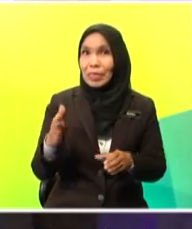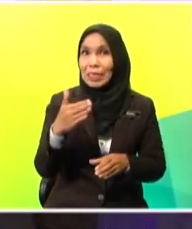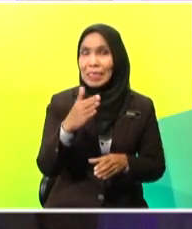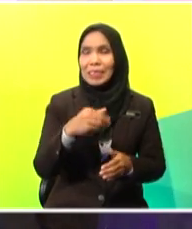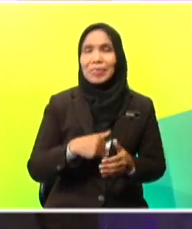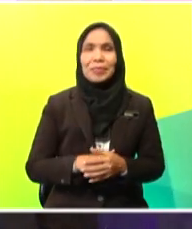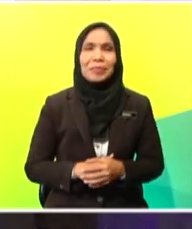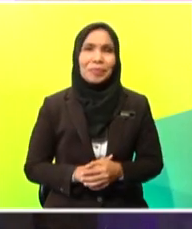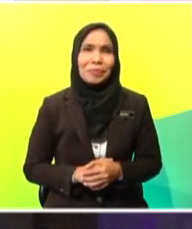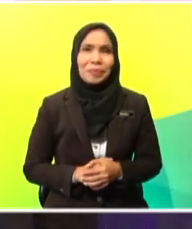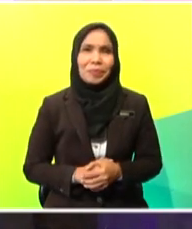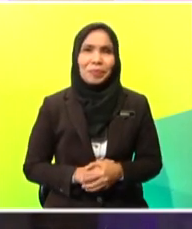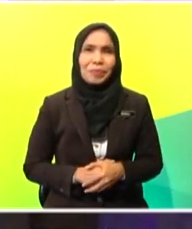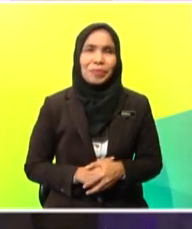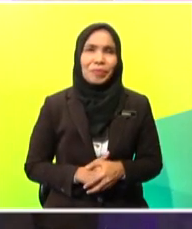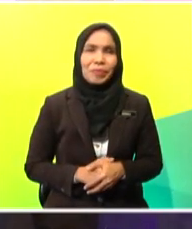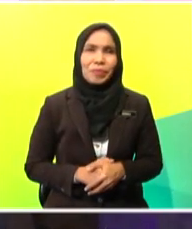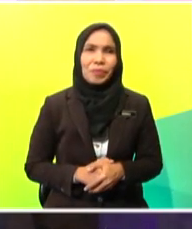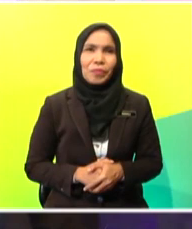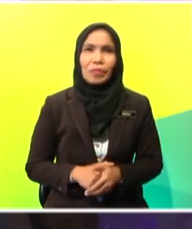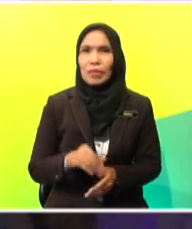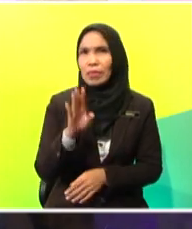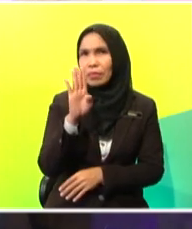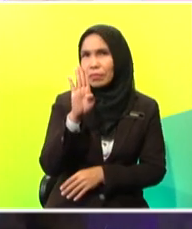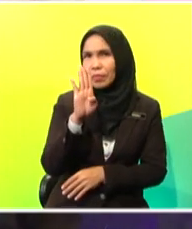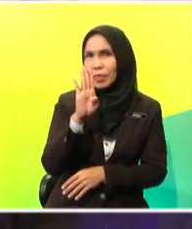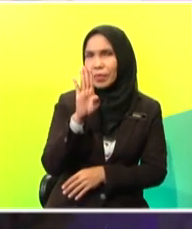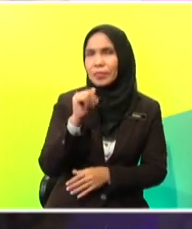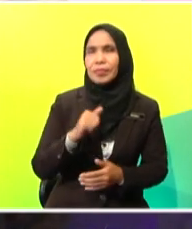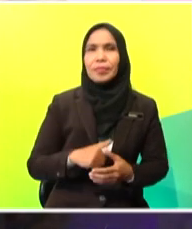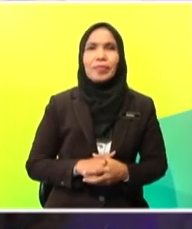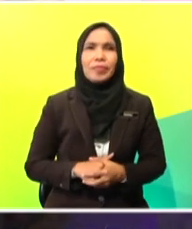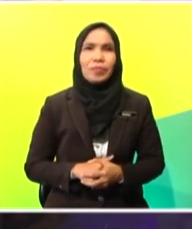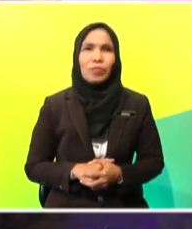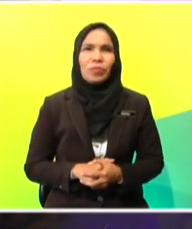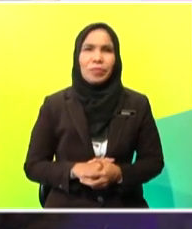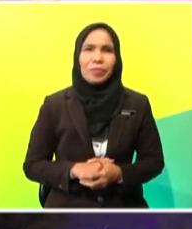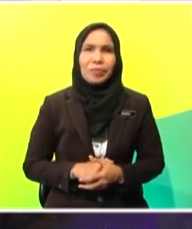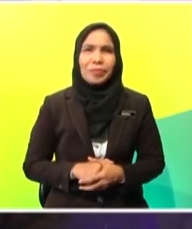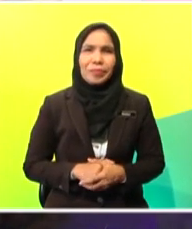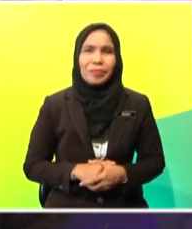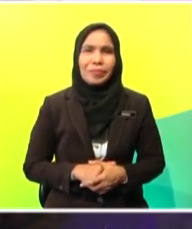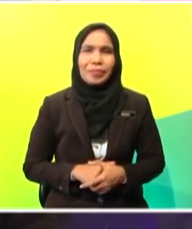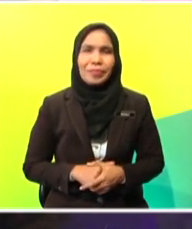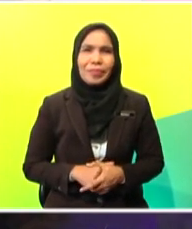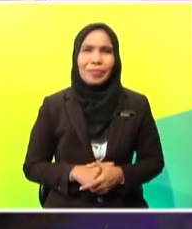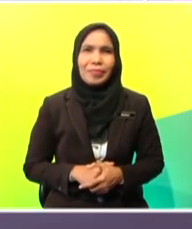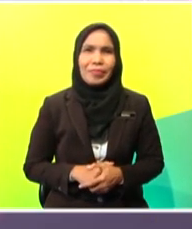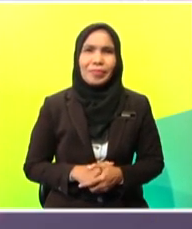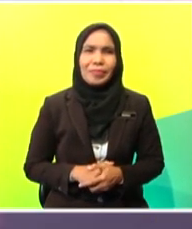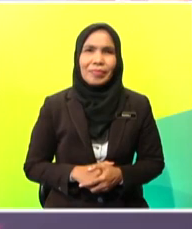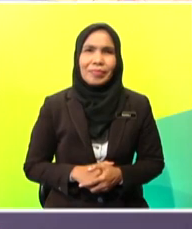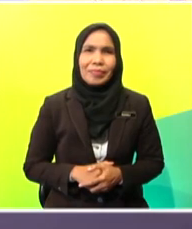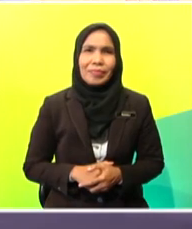Wow ih komanya BY BY